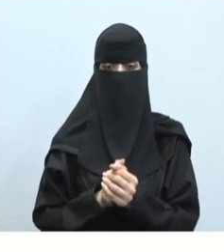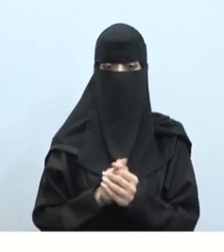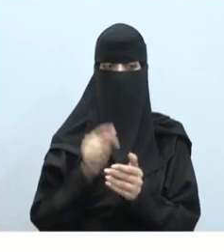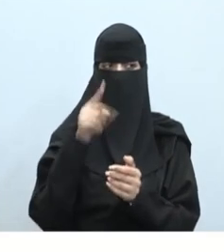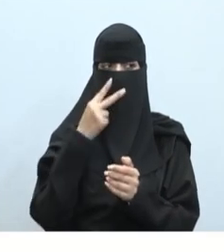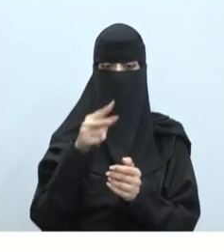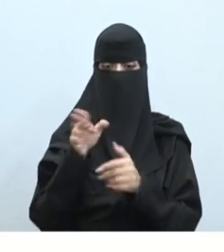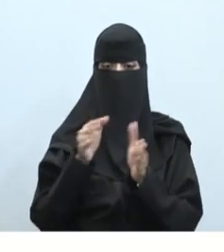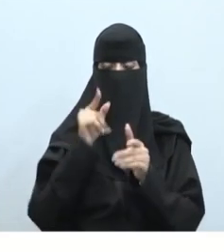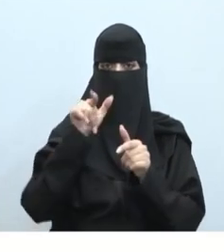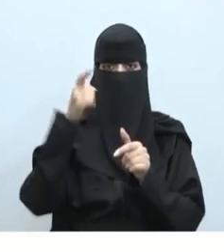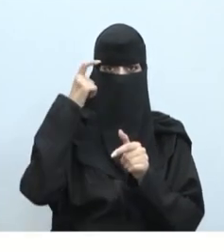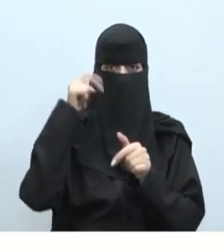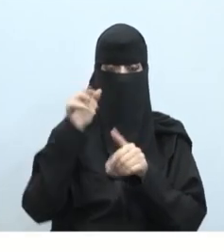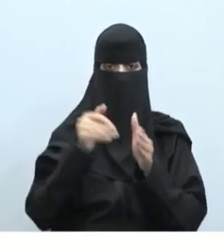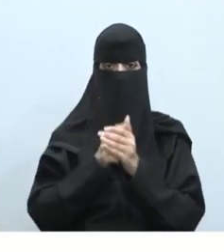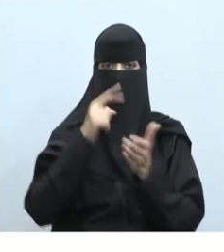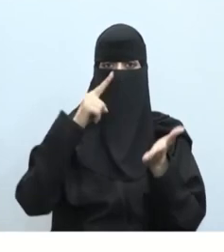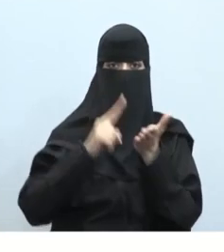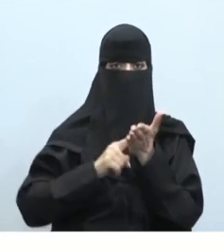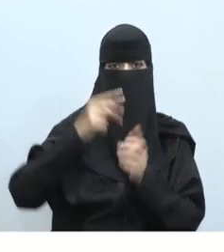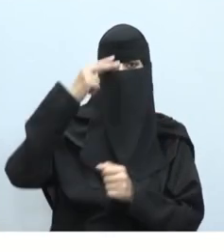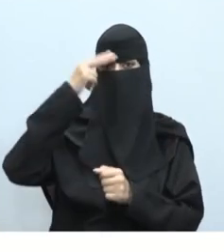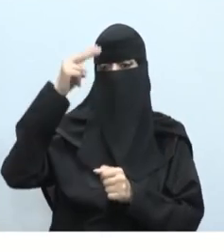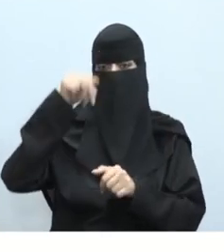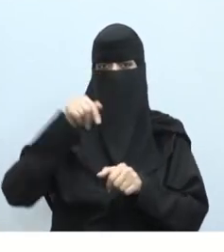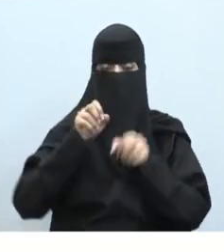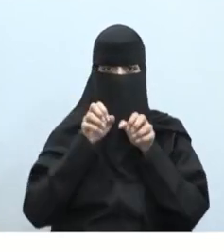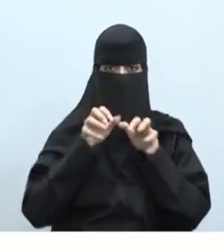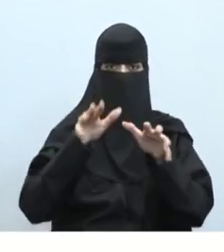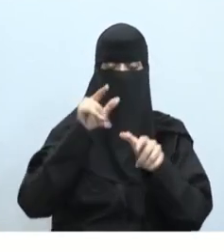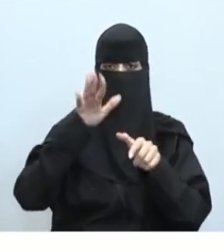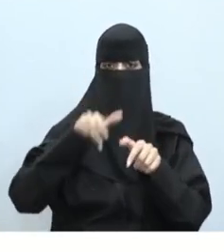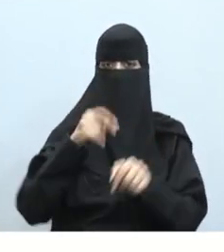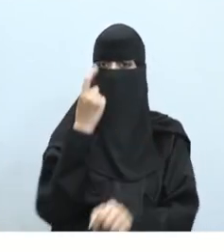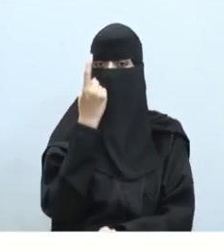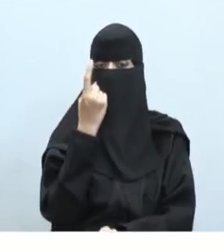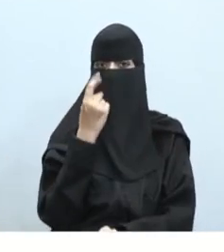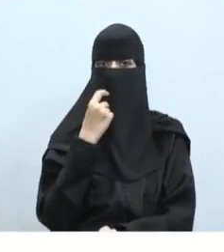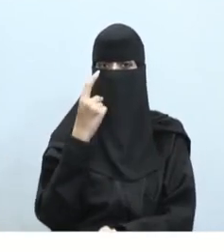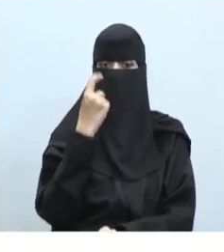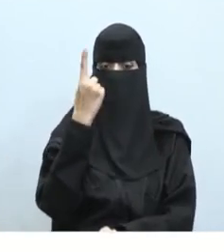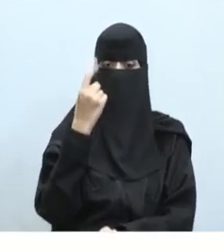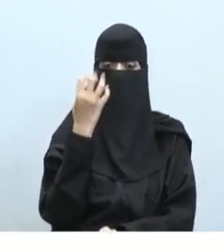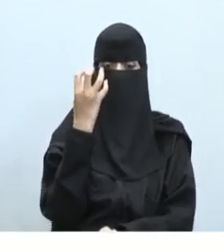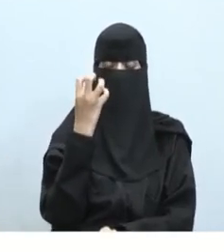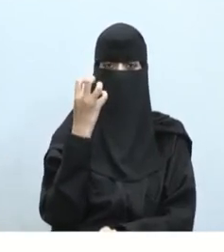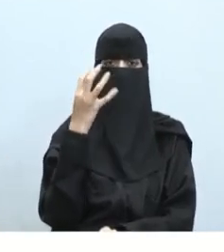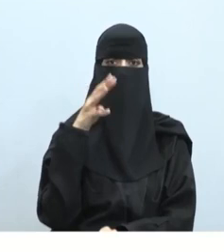ابنائه وبنات الطلاب كما تعلمون ان المملكه العربيه السعوديه اطلقت في عام 1440